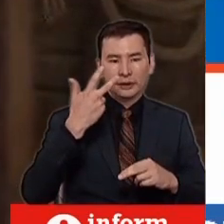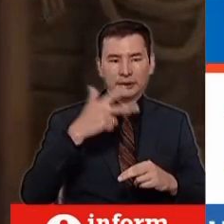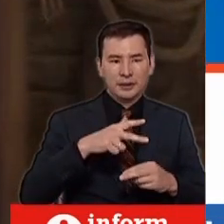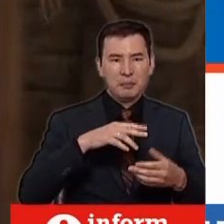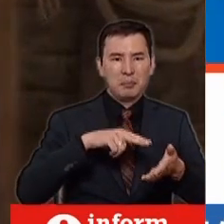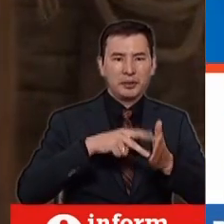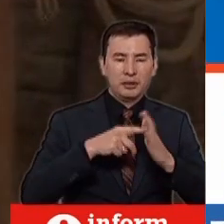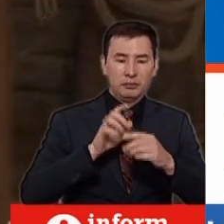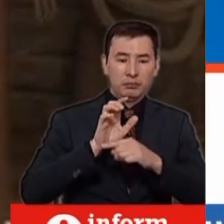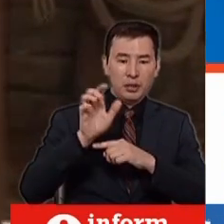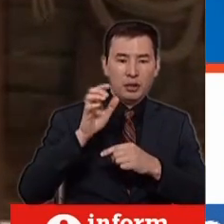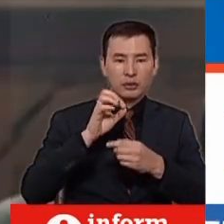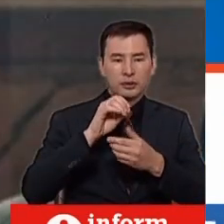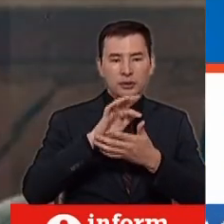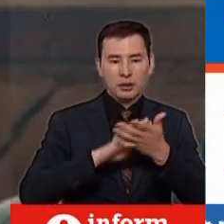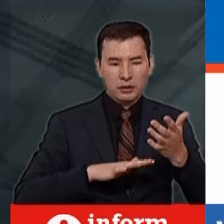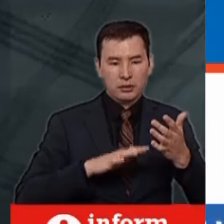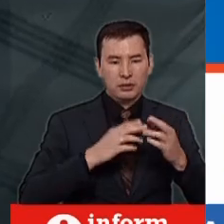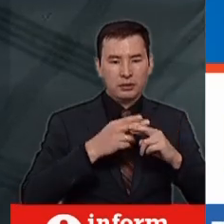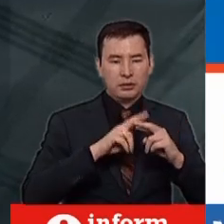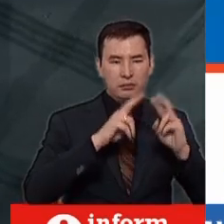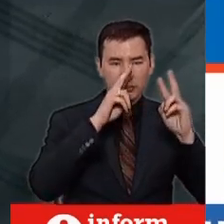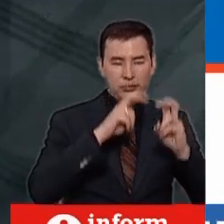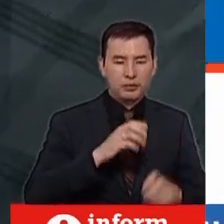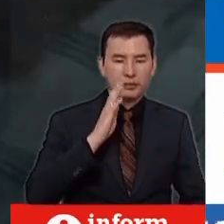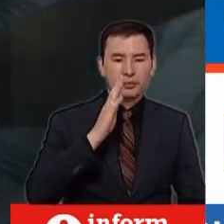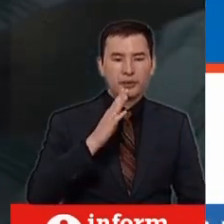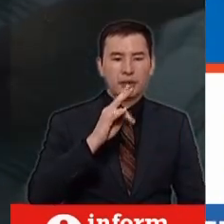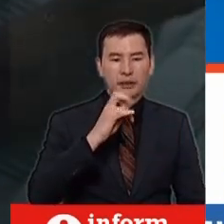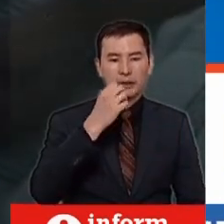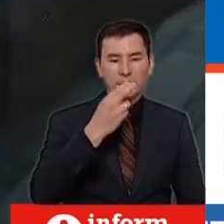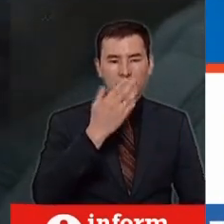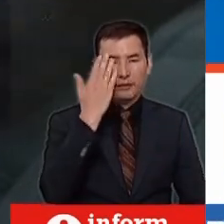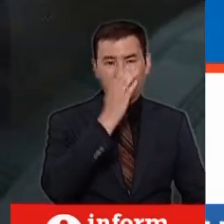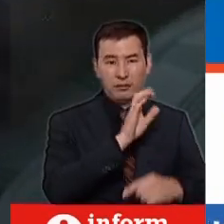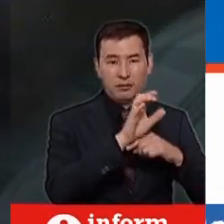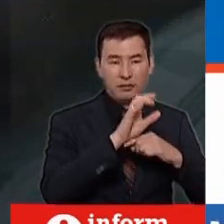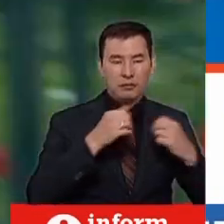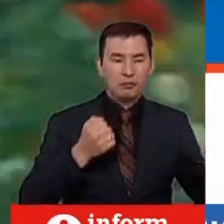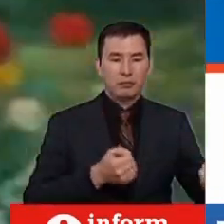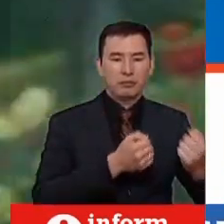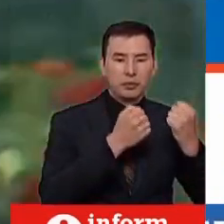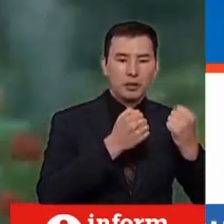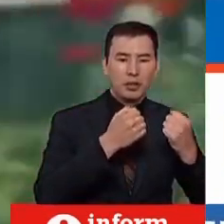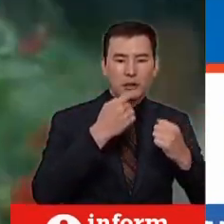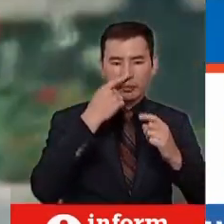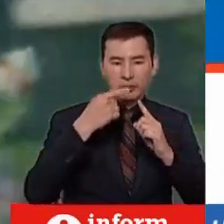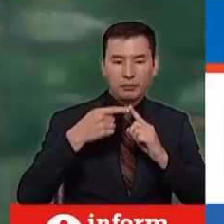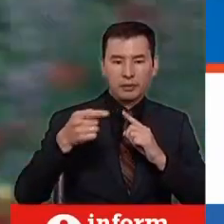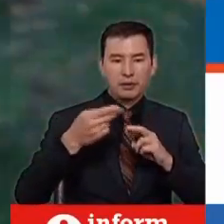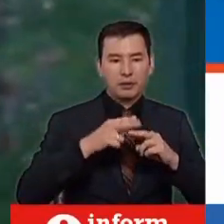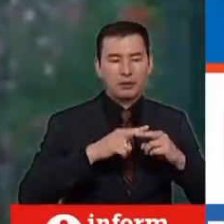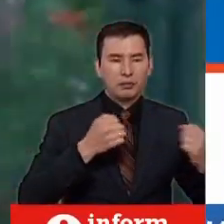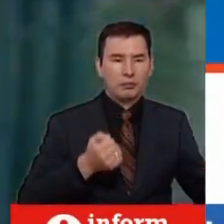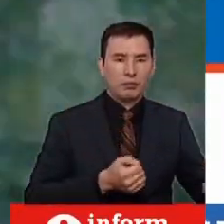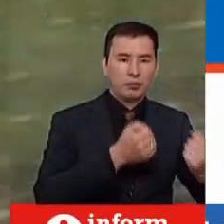бірдей байқаудан толыққанды өтті деген сөз емес дейді ұлттық киноны қолдау орталығының мамандары. Ал биыл кинематографтарды қолдауға 5